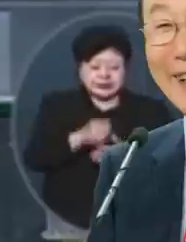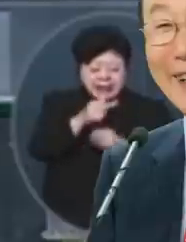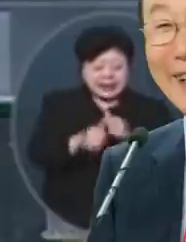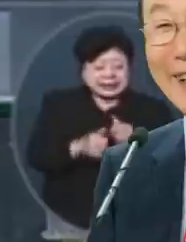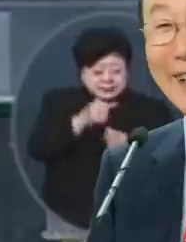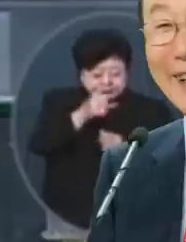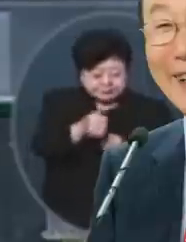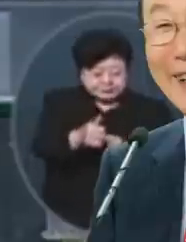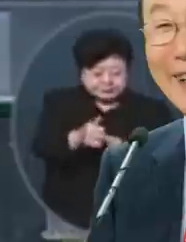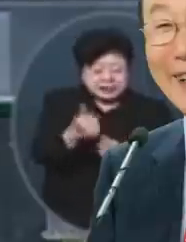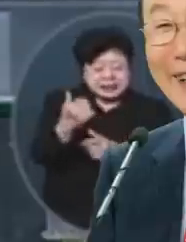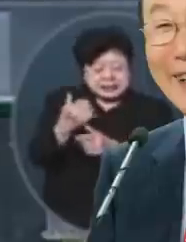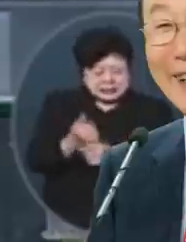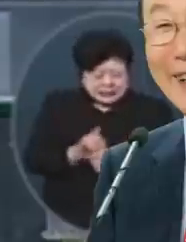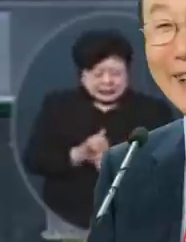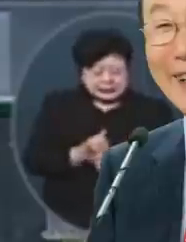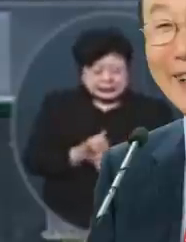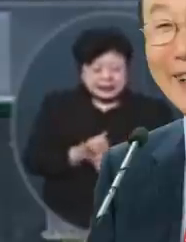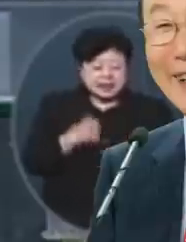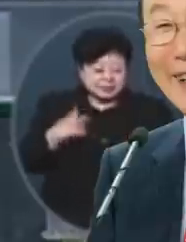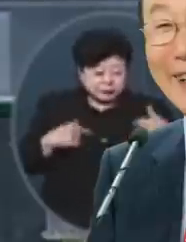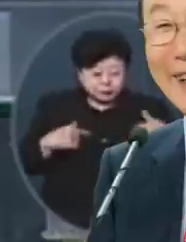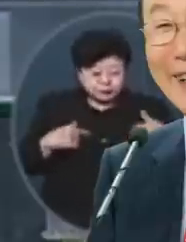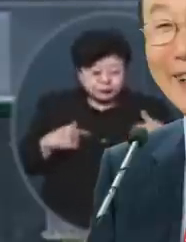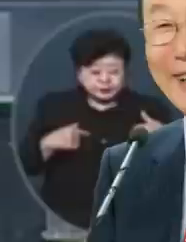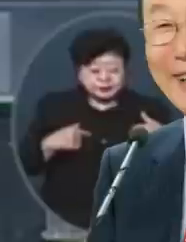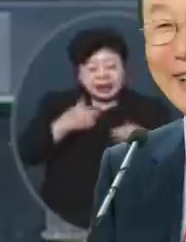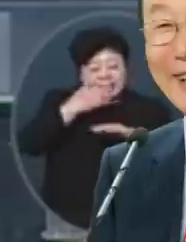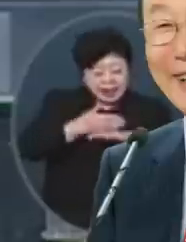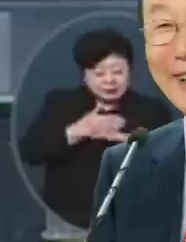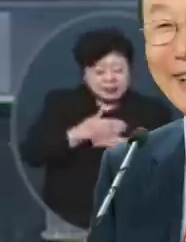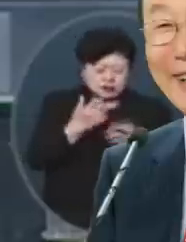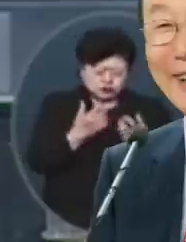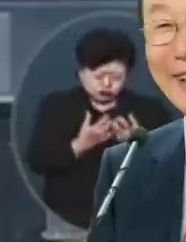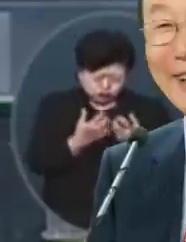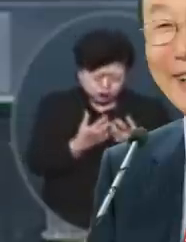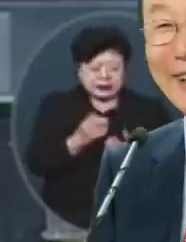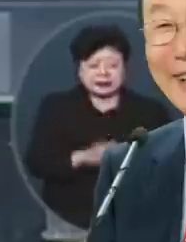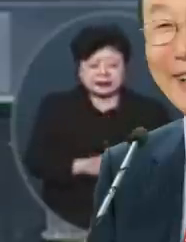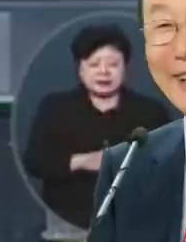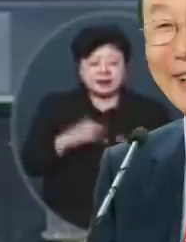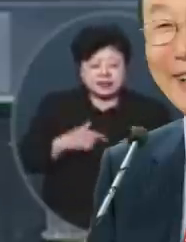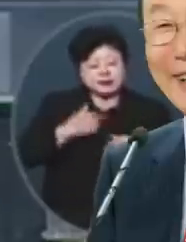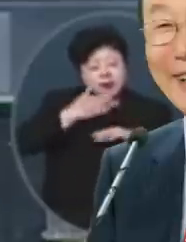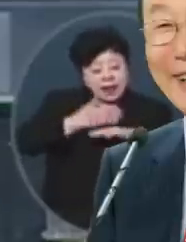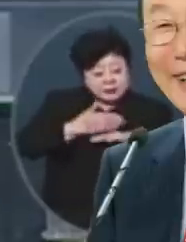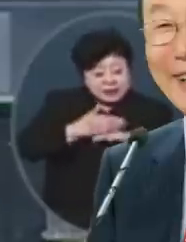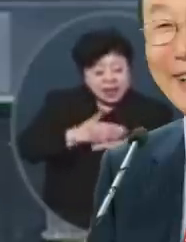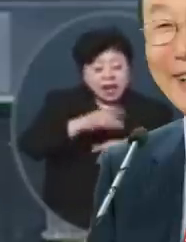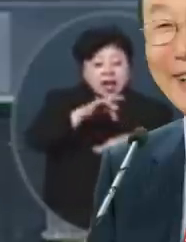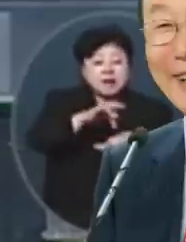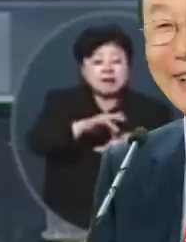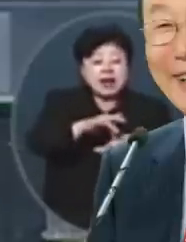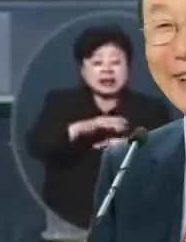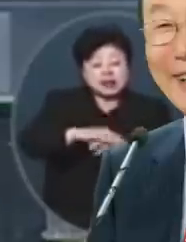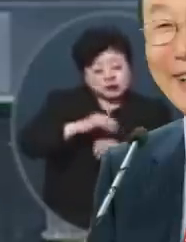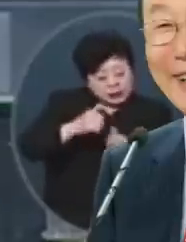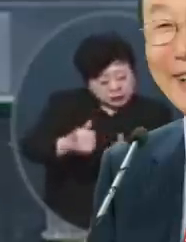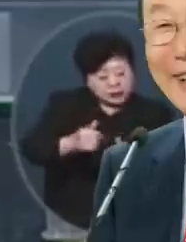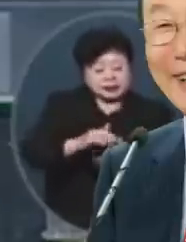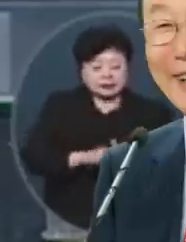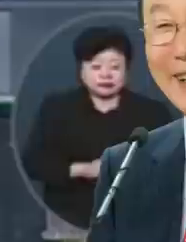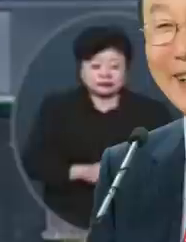하나님을 의지하는 기쁨과 감사가 충만해지면 기쁨과 감사는 마귀하고 대적이 되는